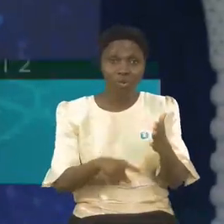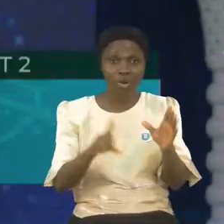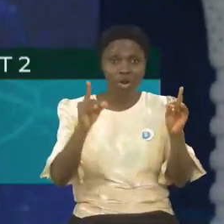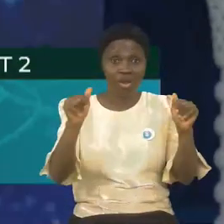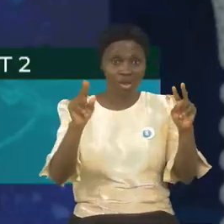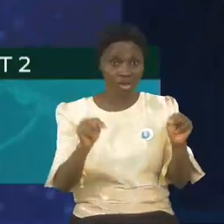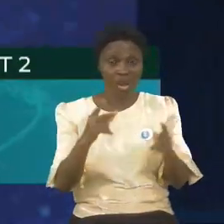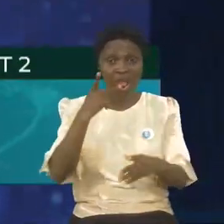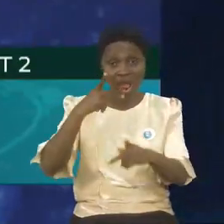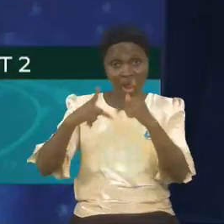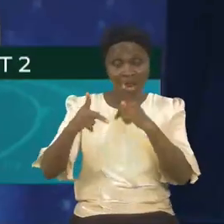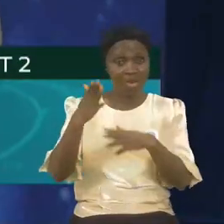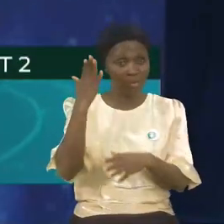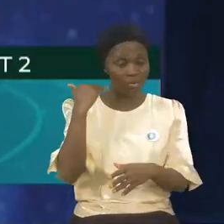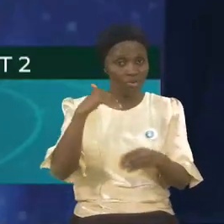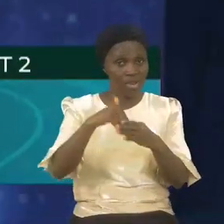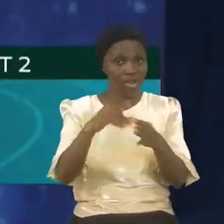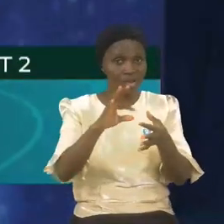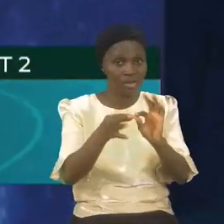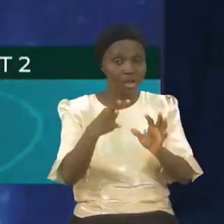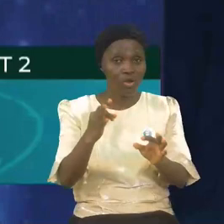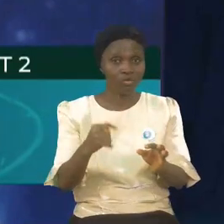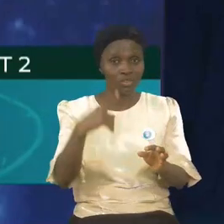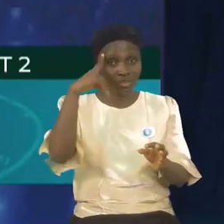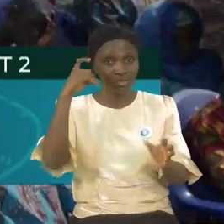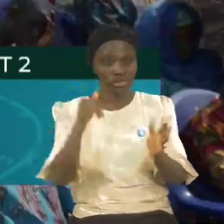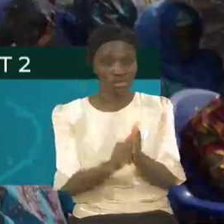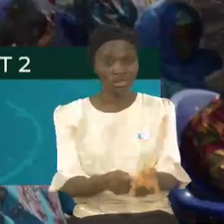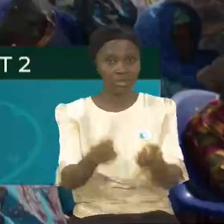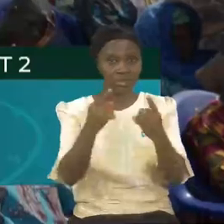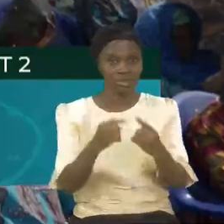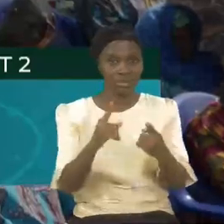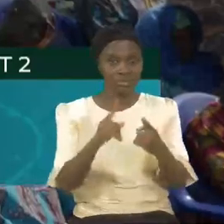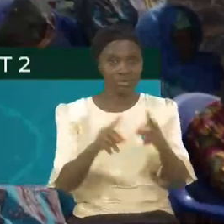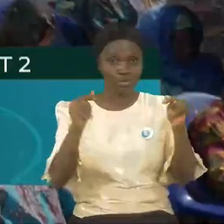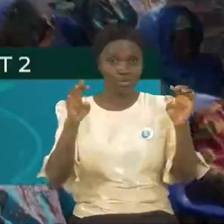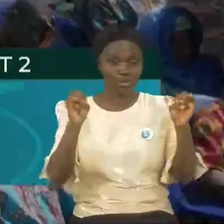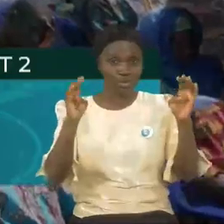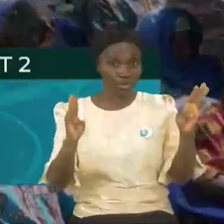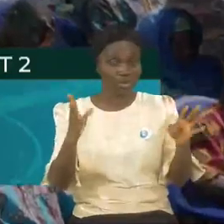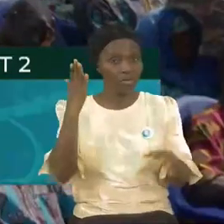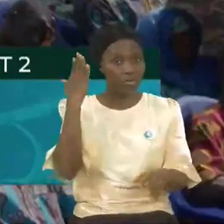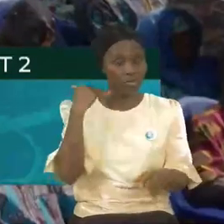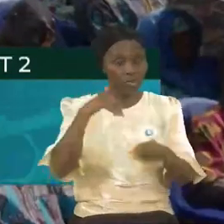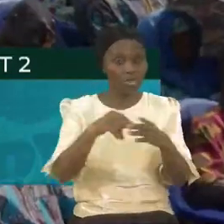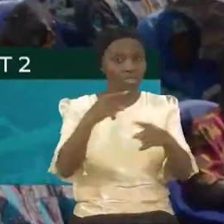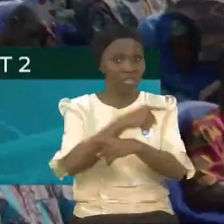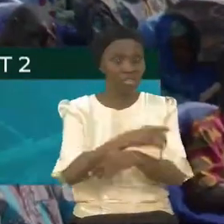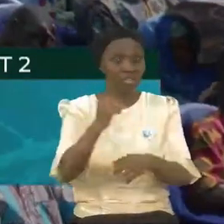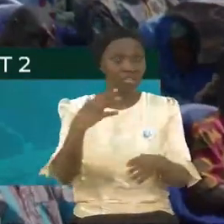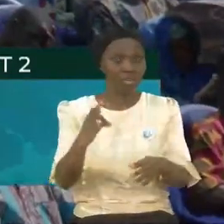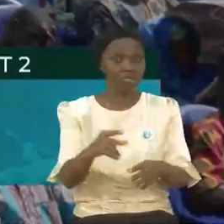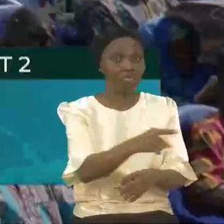Daniel avait prophétisé et dans l'interprétation du rêve du songe qui était donné à